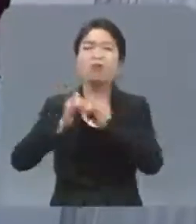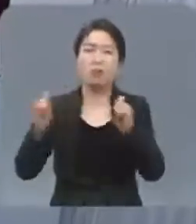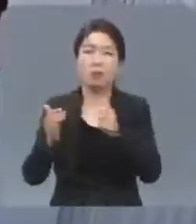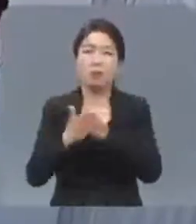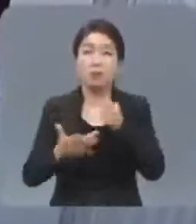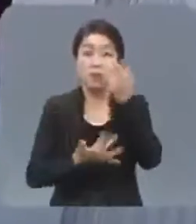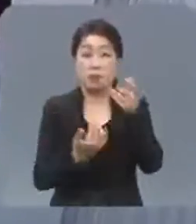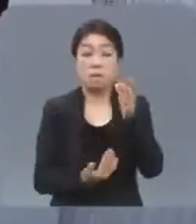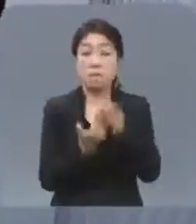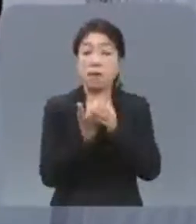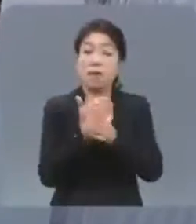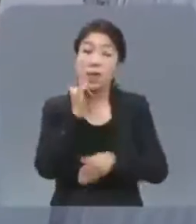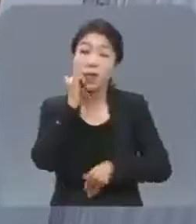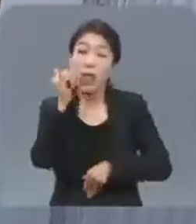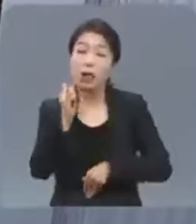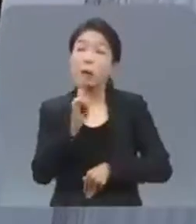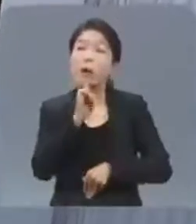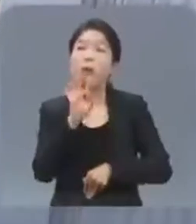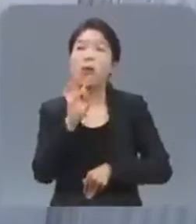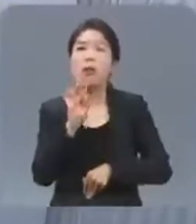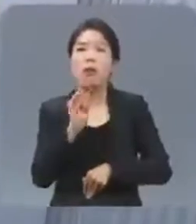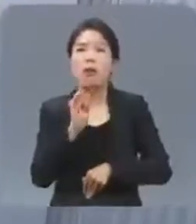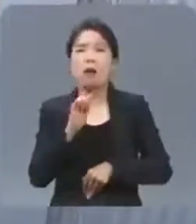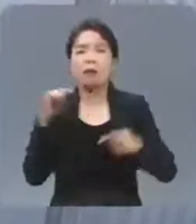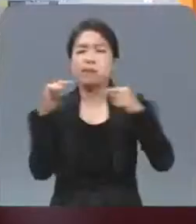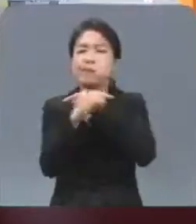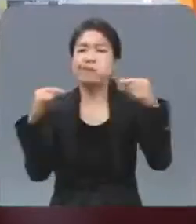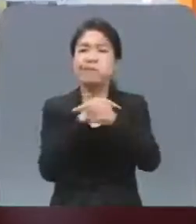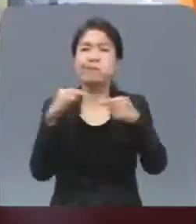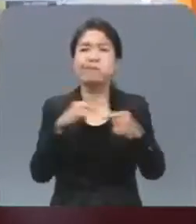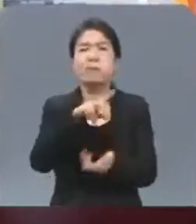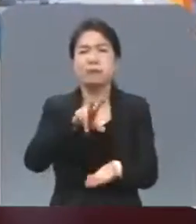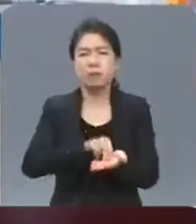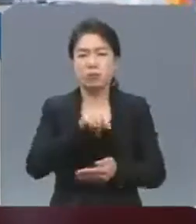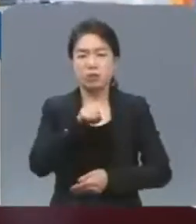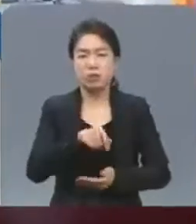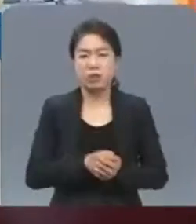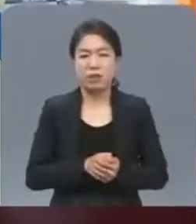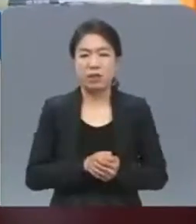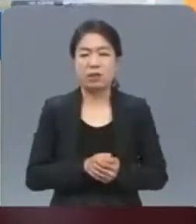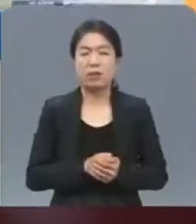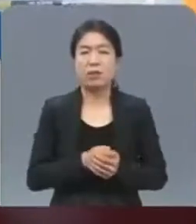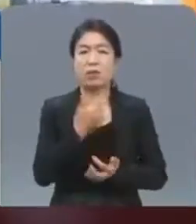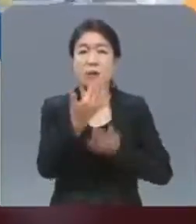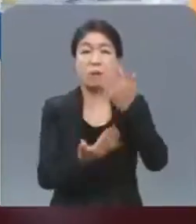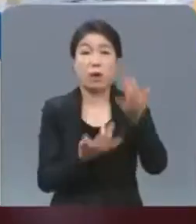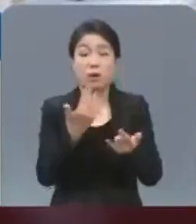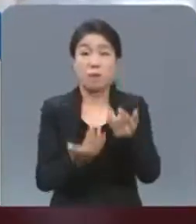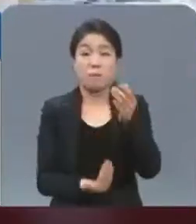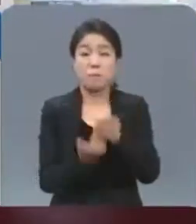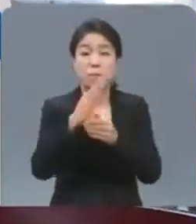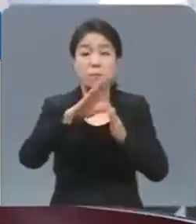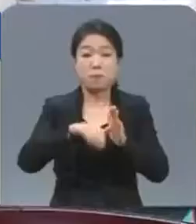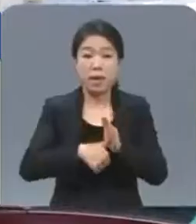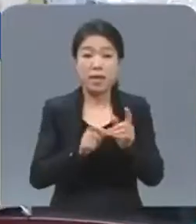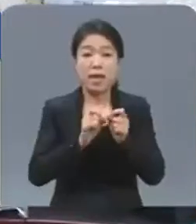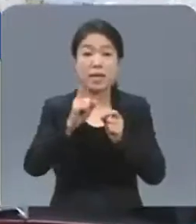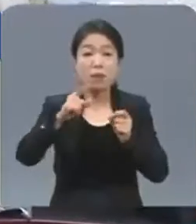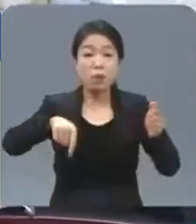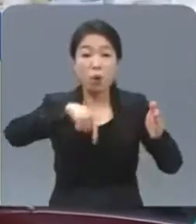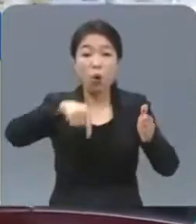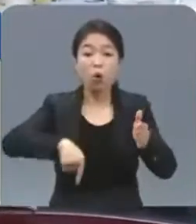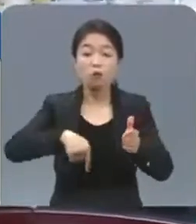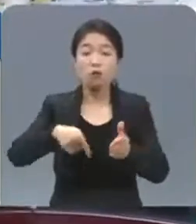발생 시 신고 자체가 늦어진다는 점도 문제입니다. 실제로 화재가 났을 때 대부분 아마 어장에 이렇게